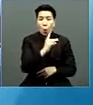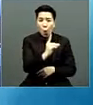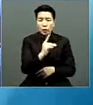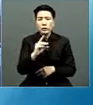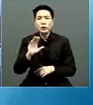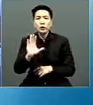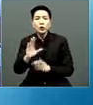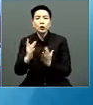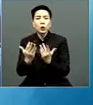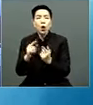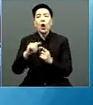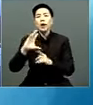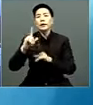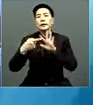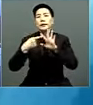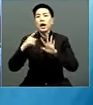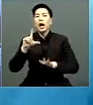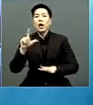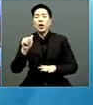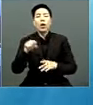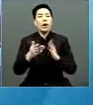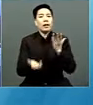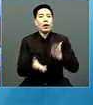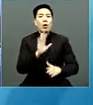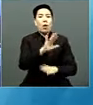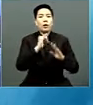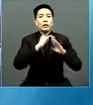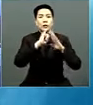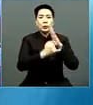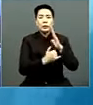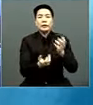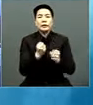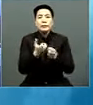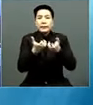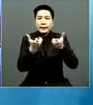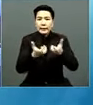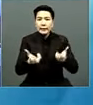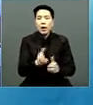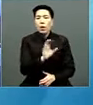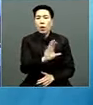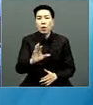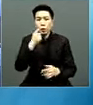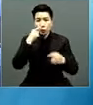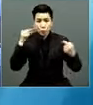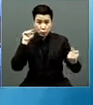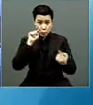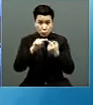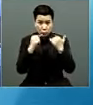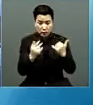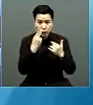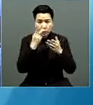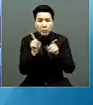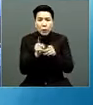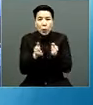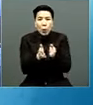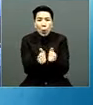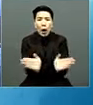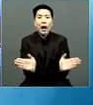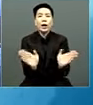บัติแล้วแต่ละจังหวัดจะมีการปฏิบัติแยกย่อยออกไป ซึ่งตรงนี้ต้องเป็นภาพกว้างๆเอา